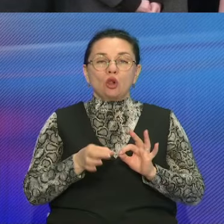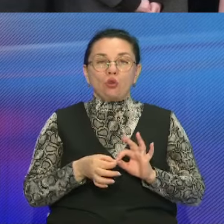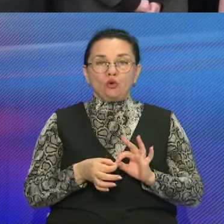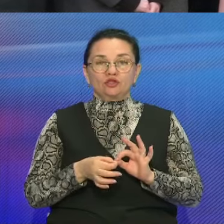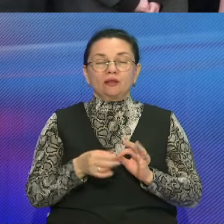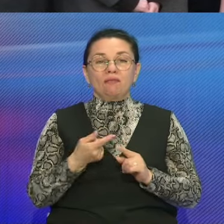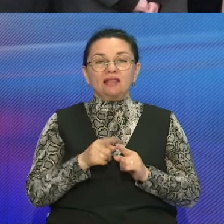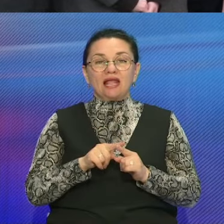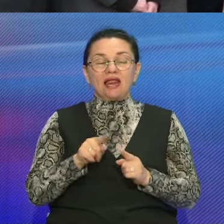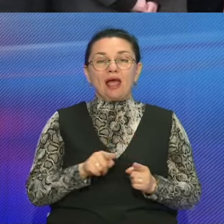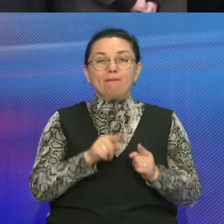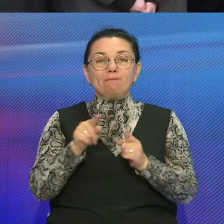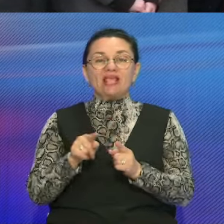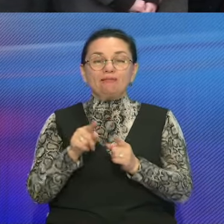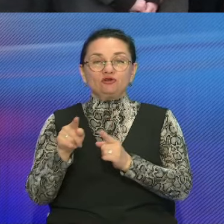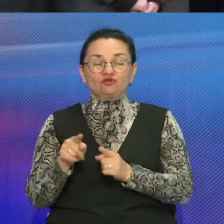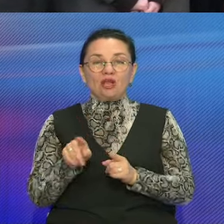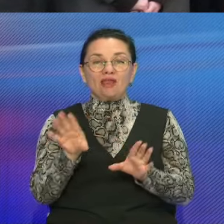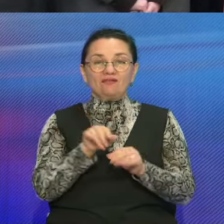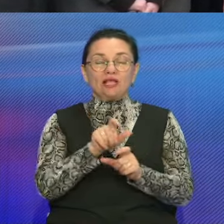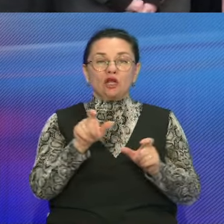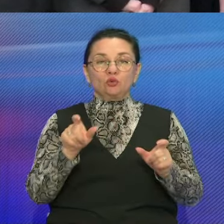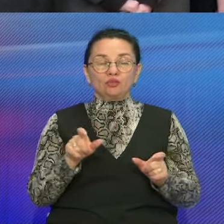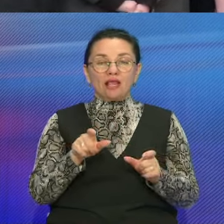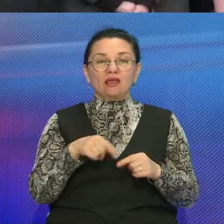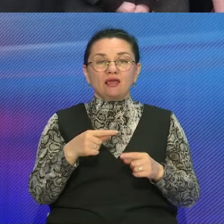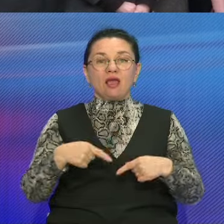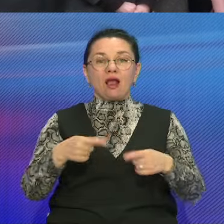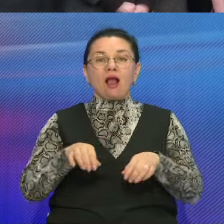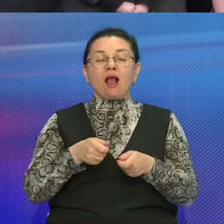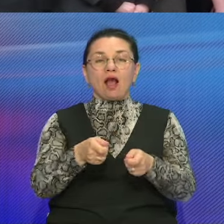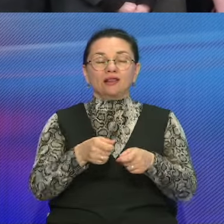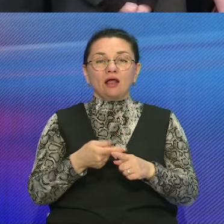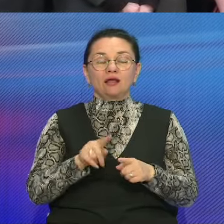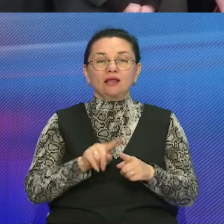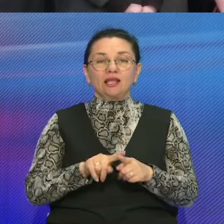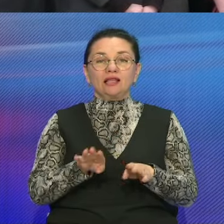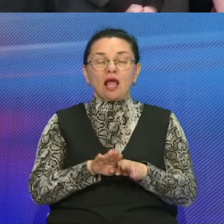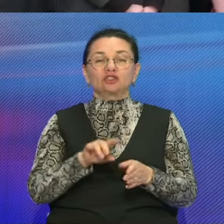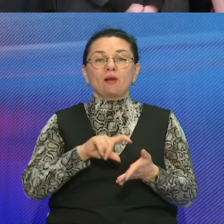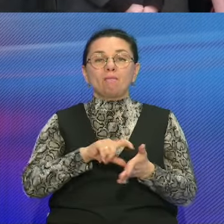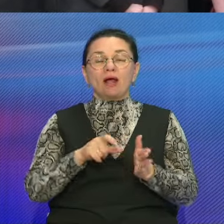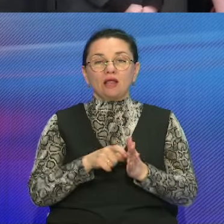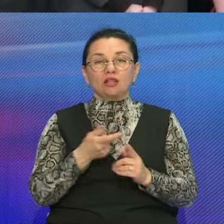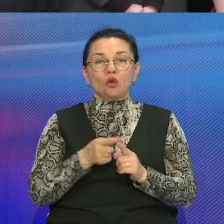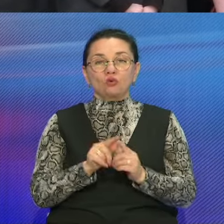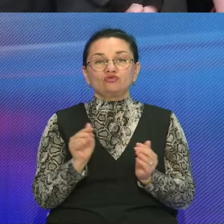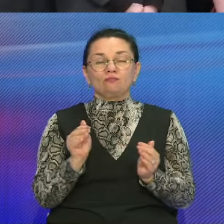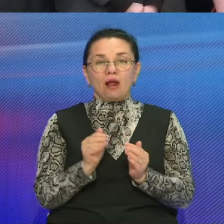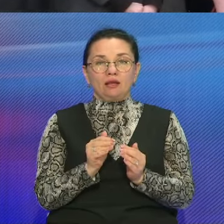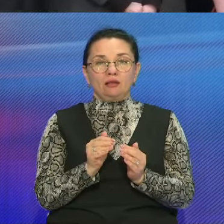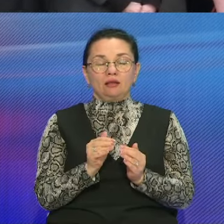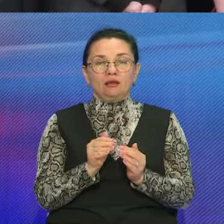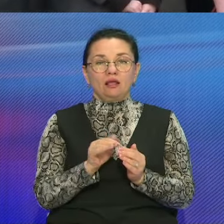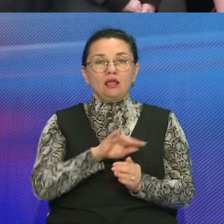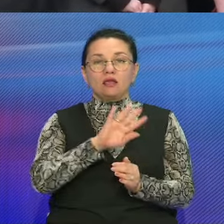для перемещения как пациентов, так и каталог. Сами палаты также небольшие,